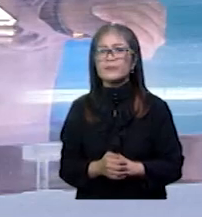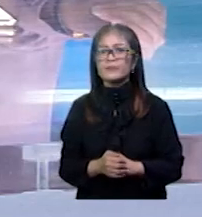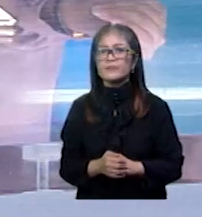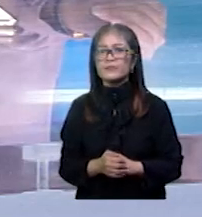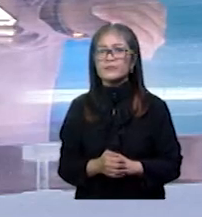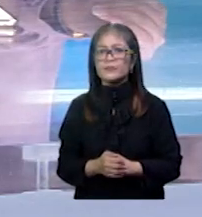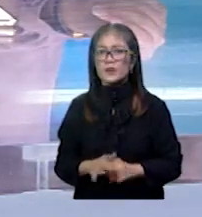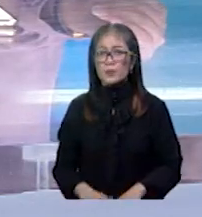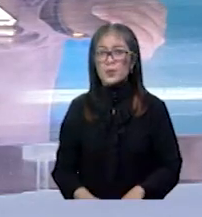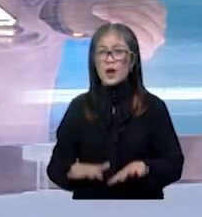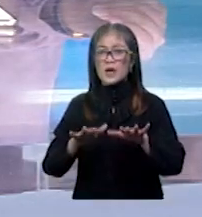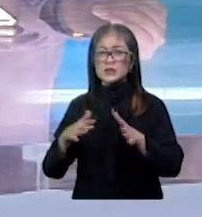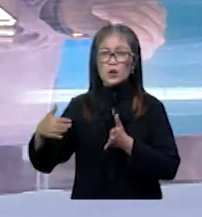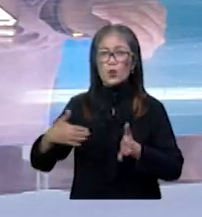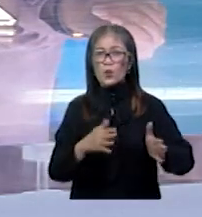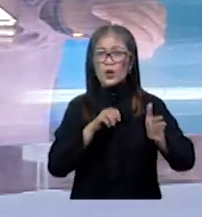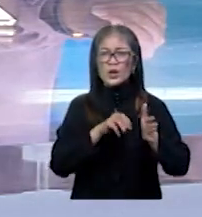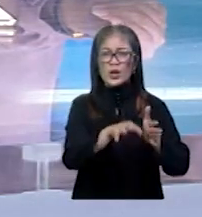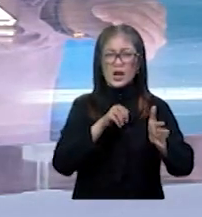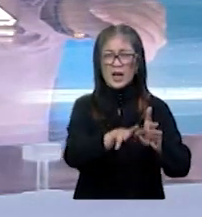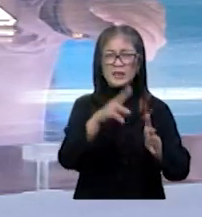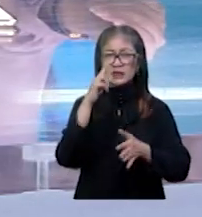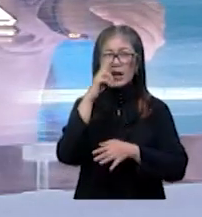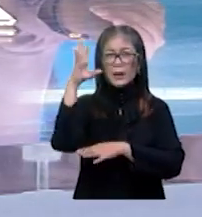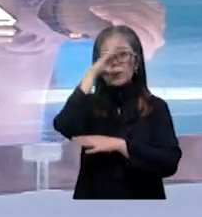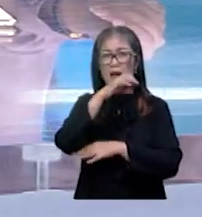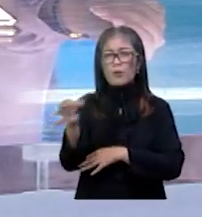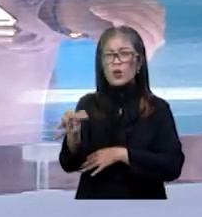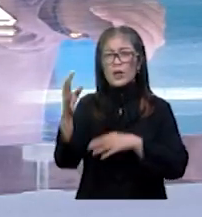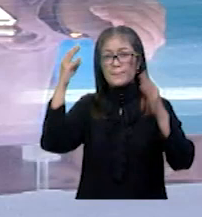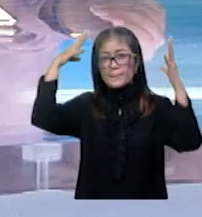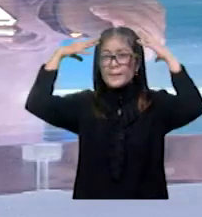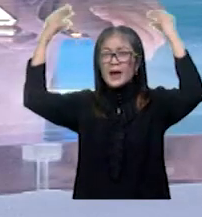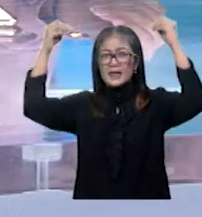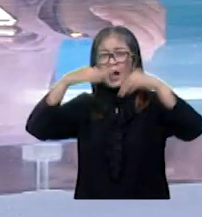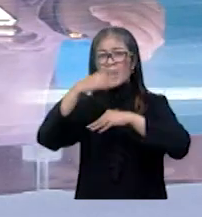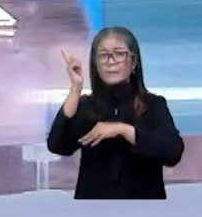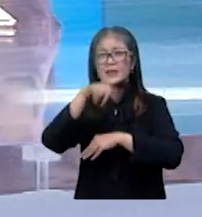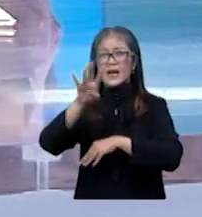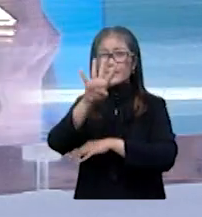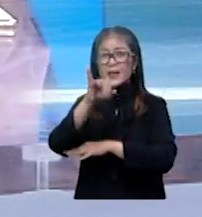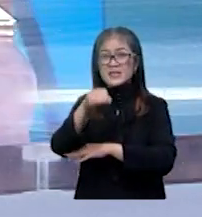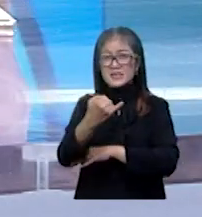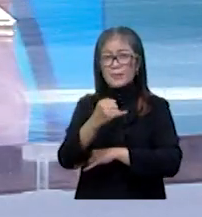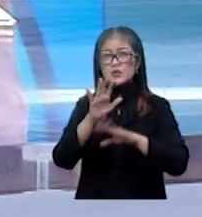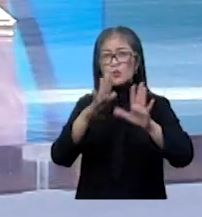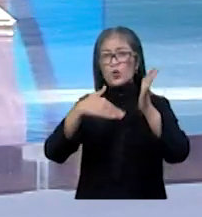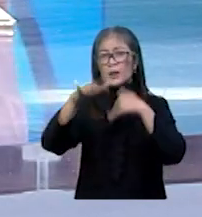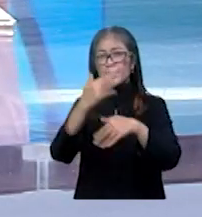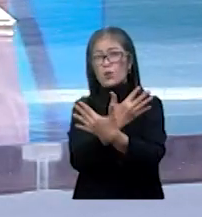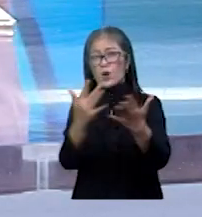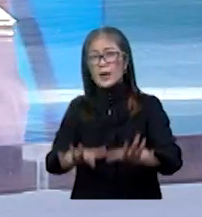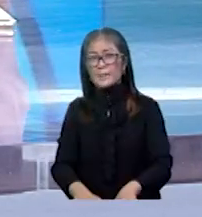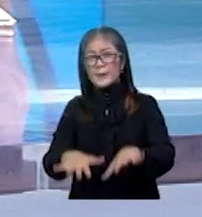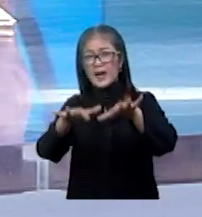banjir arus deras Senin malam menerjang Kota Padang yang dipicu oleh hujan deras selama lebih dari 4 jam akibatnya puluhan rumah warga